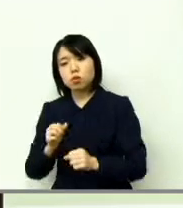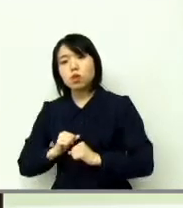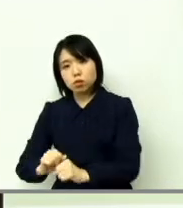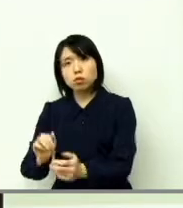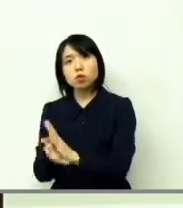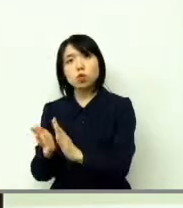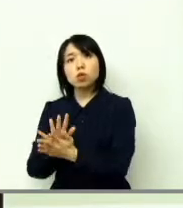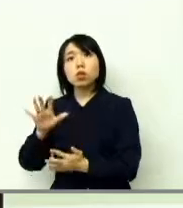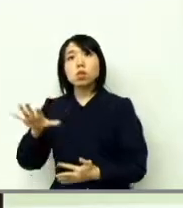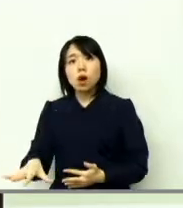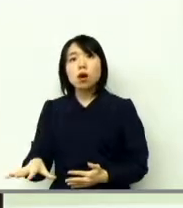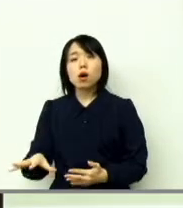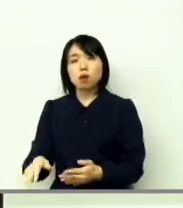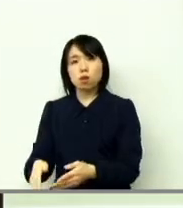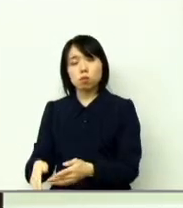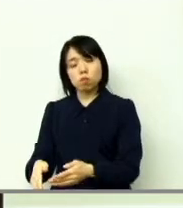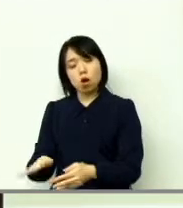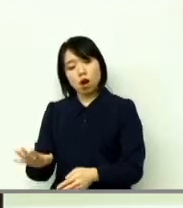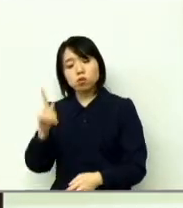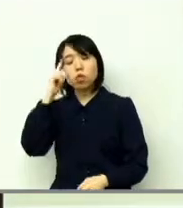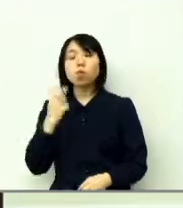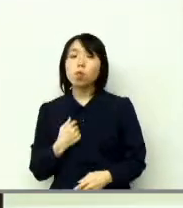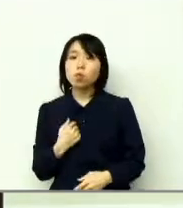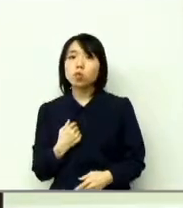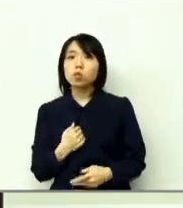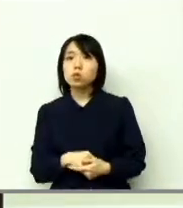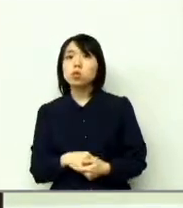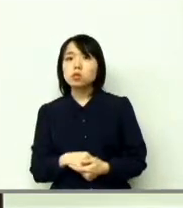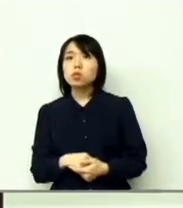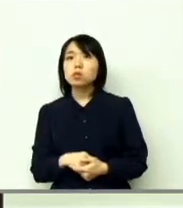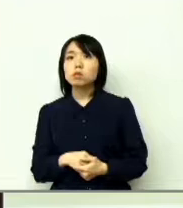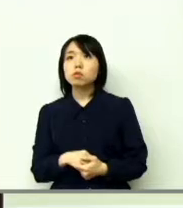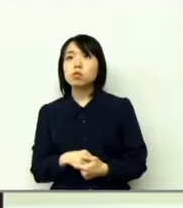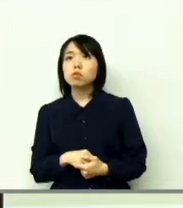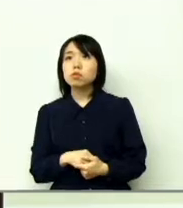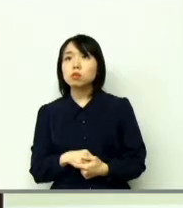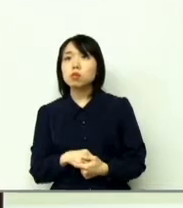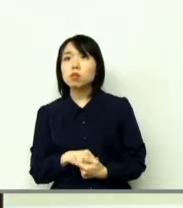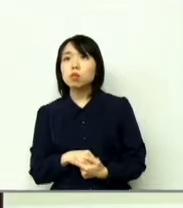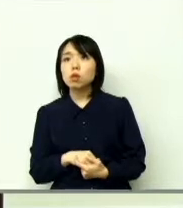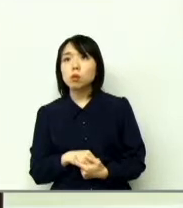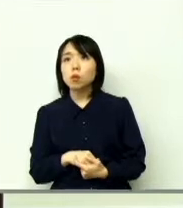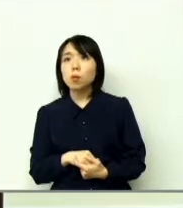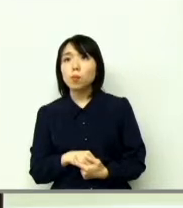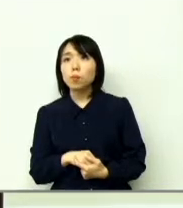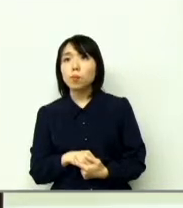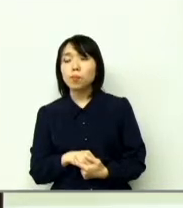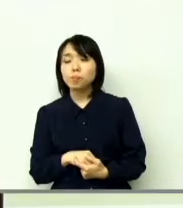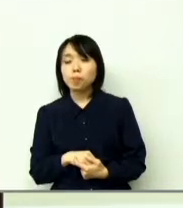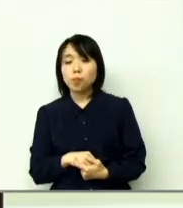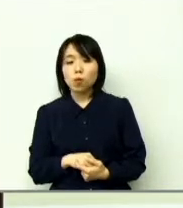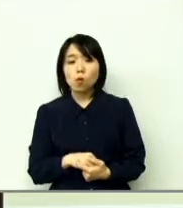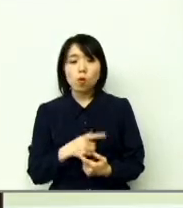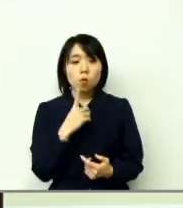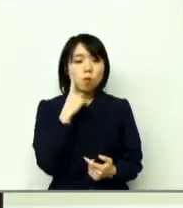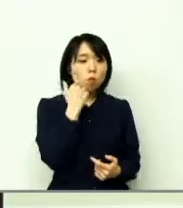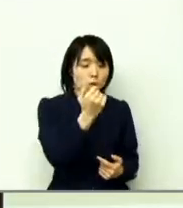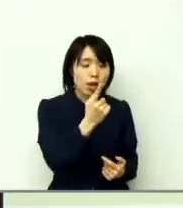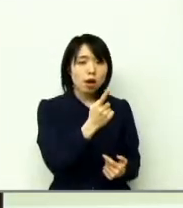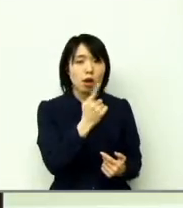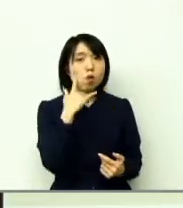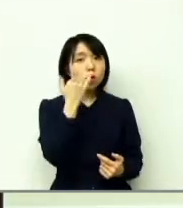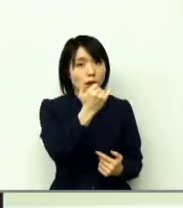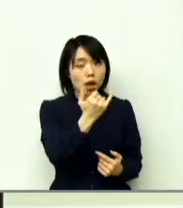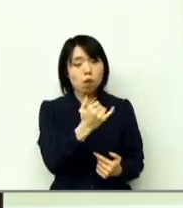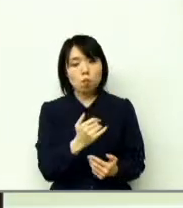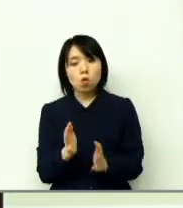していただけるだろうというふうにも思っていますし、またまあその両方にとってメリットになるように